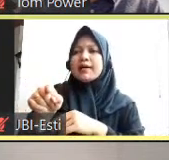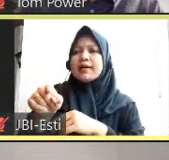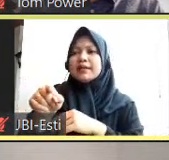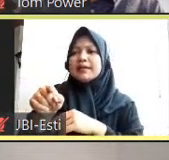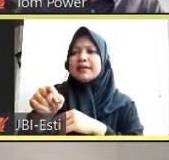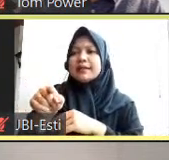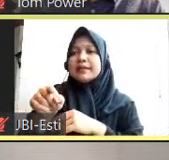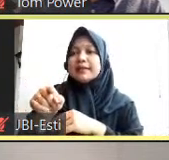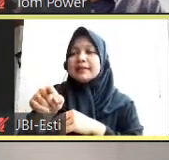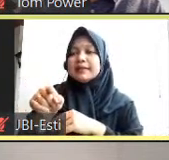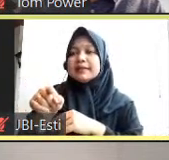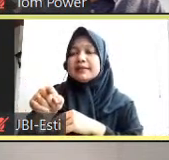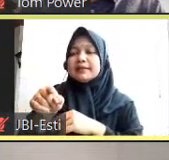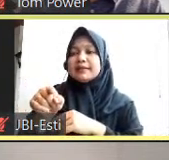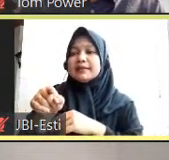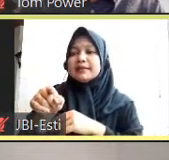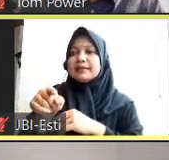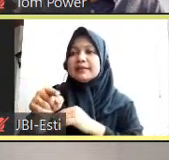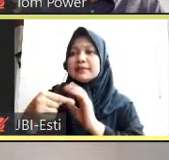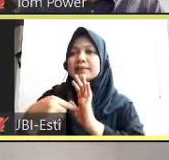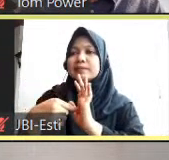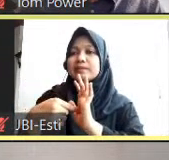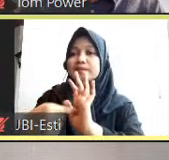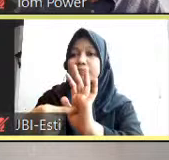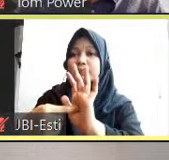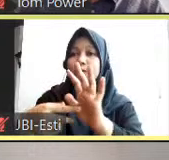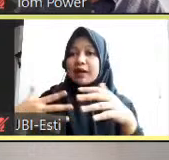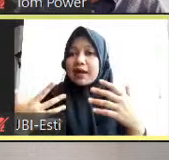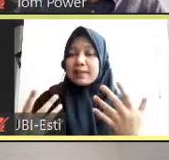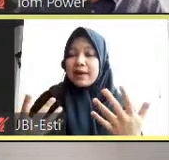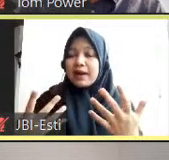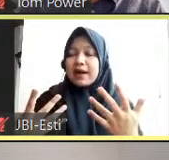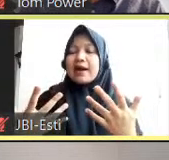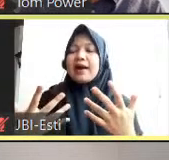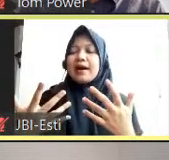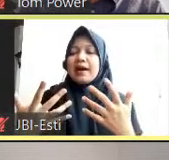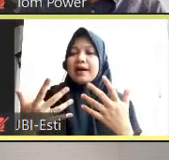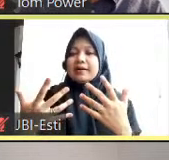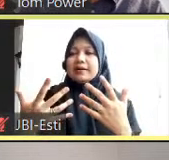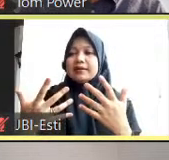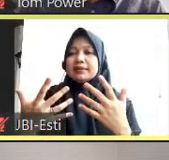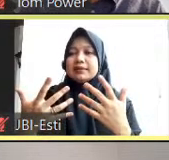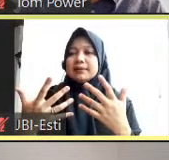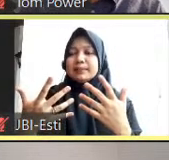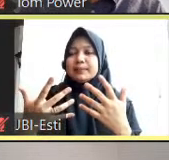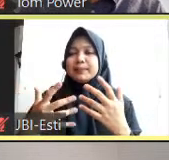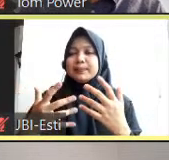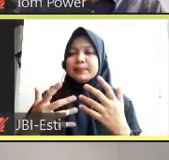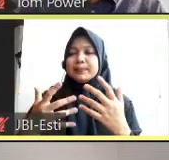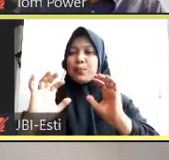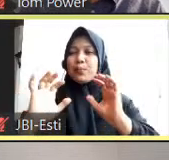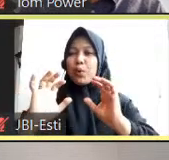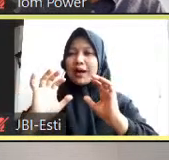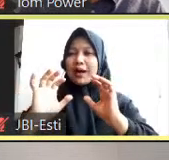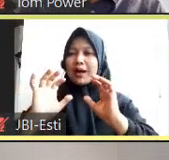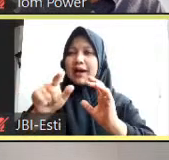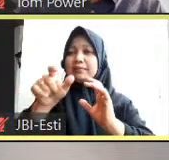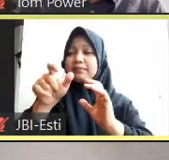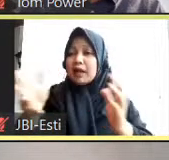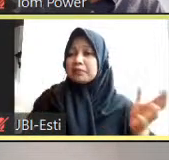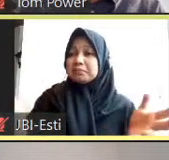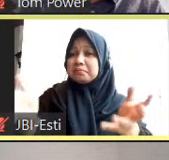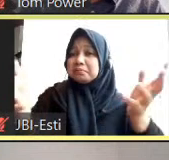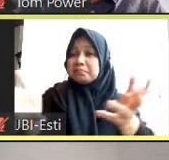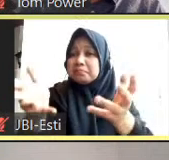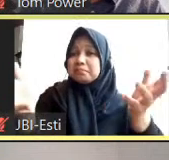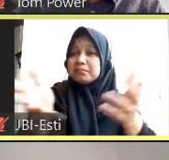juga memperlihatkan mayoritas justru didorong oleh akun-akun yang ketika